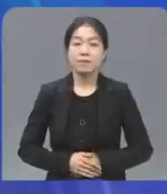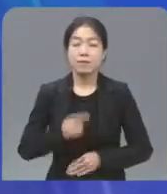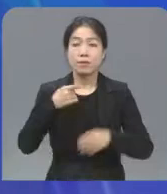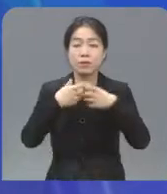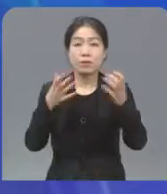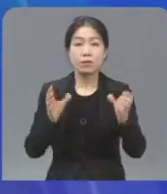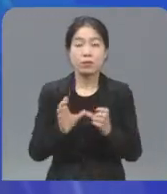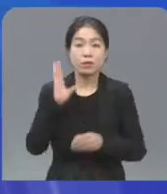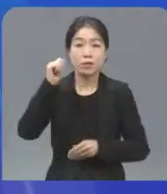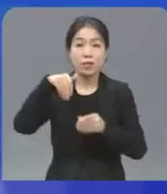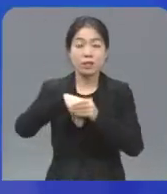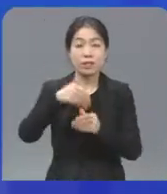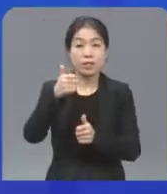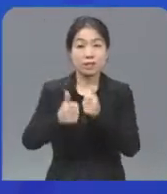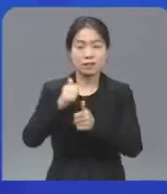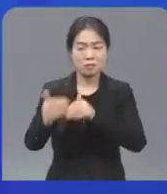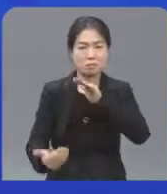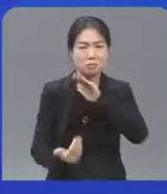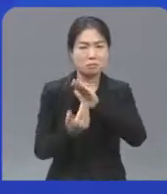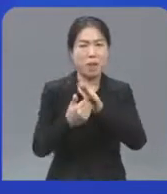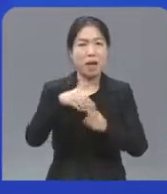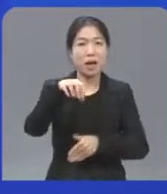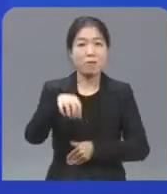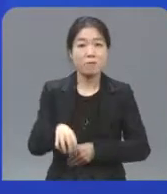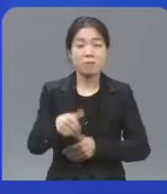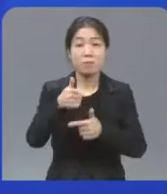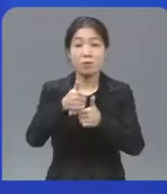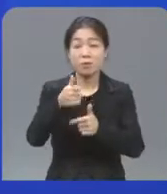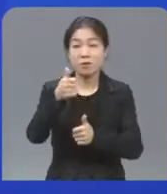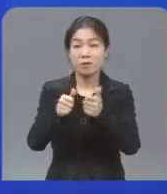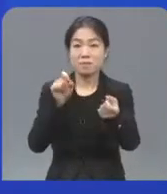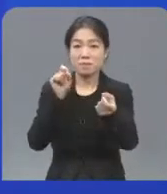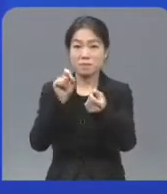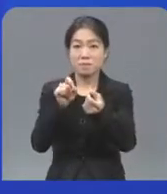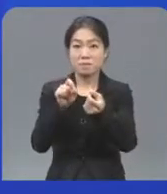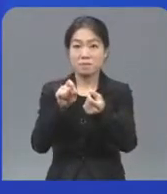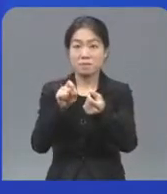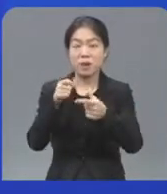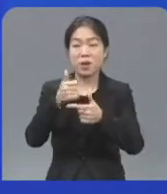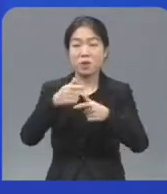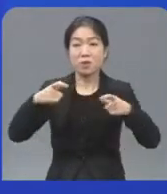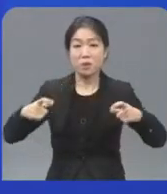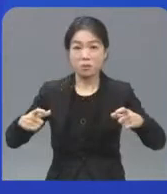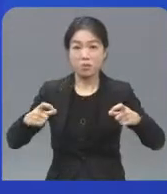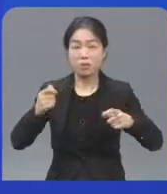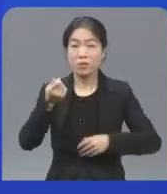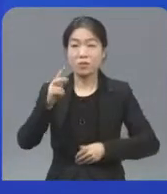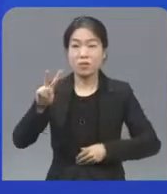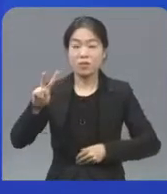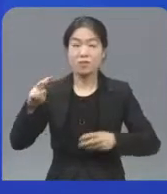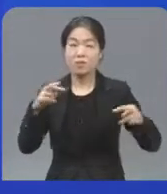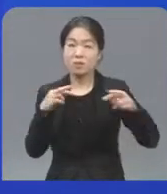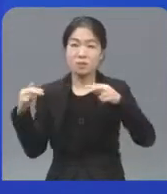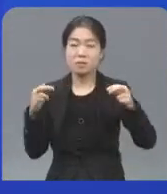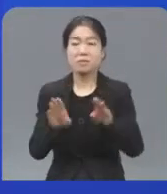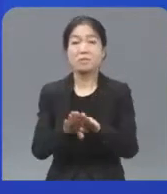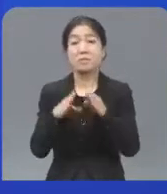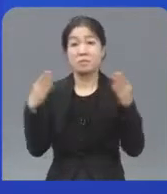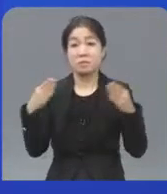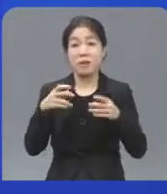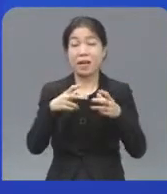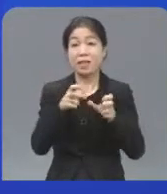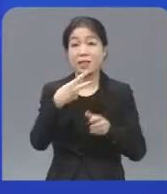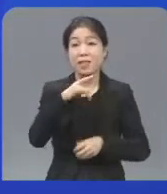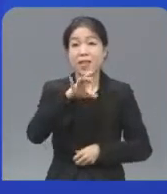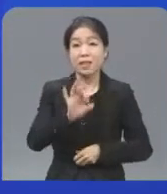더불어 민주당 대성 경선의 최대 승부처인 호남 경선을 앞두고 제 호남권 tv 토론회가 열렸습니다 성남시